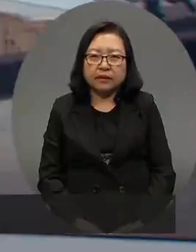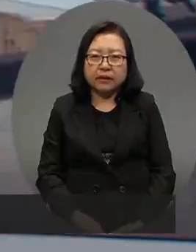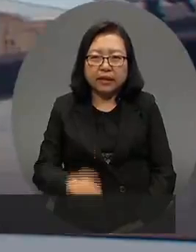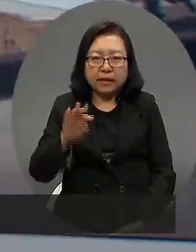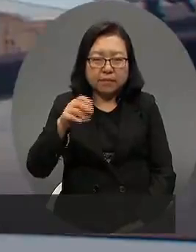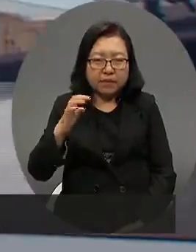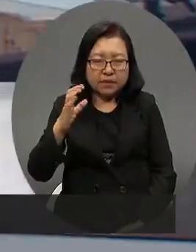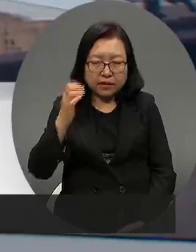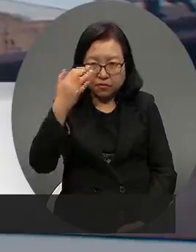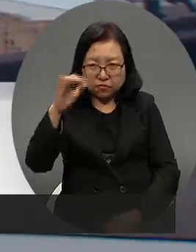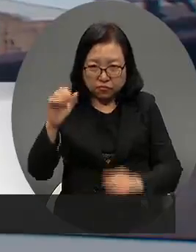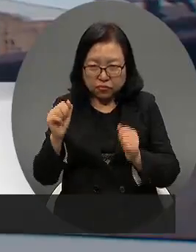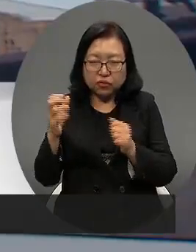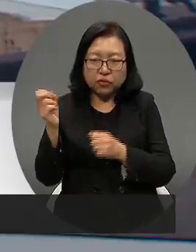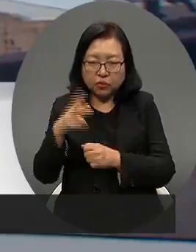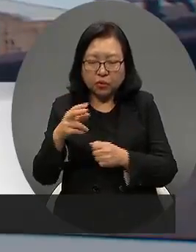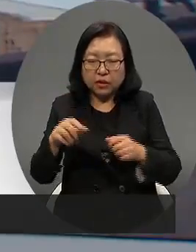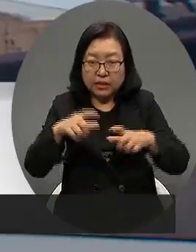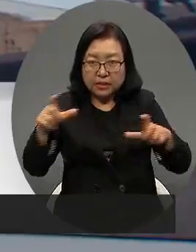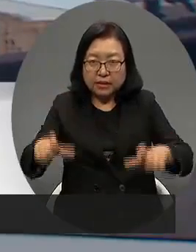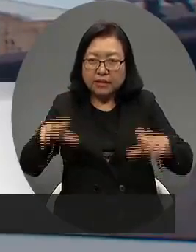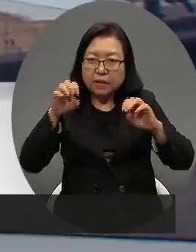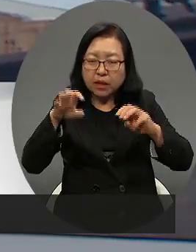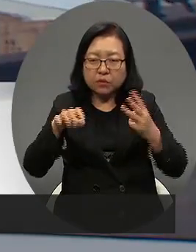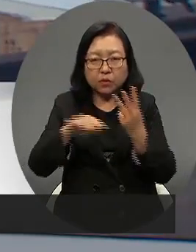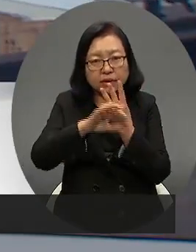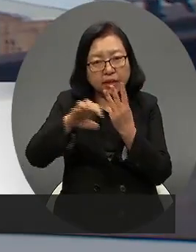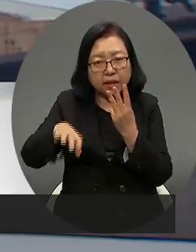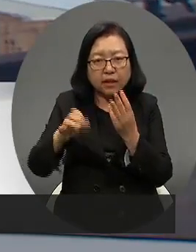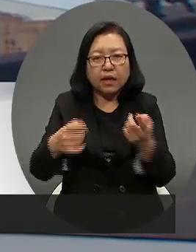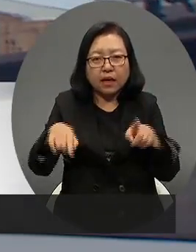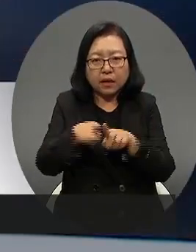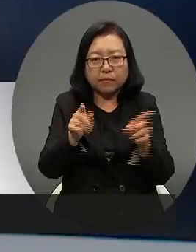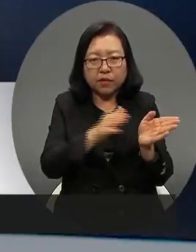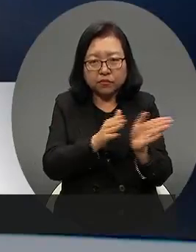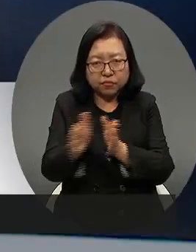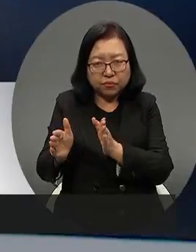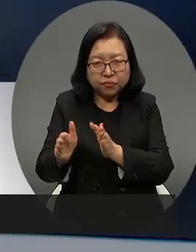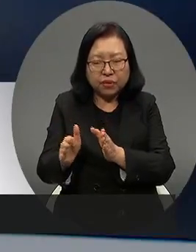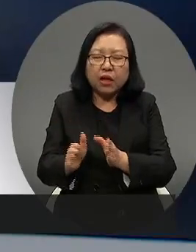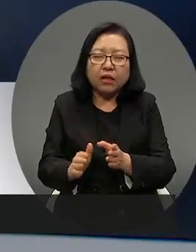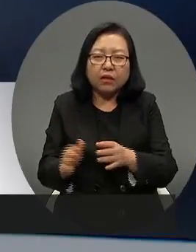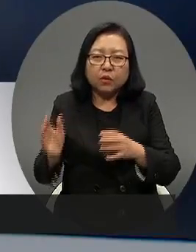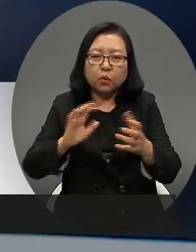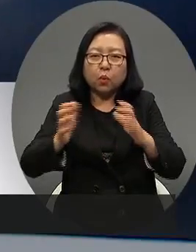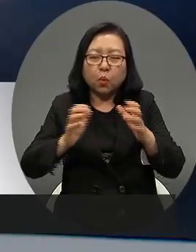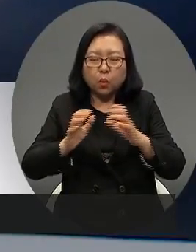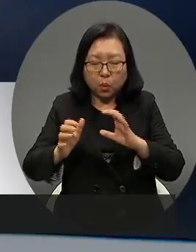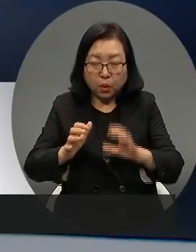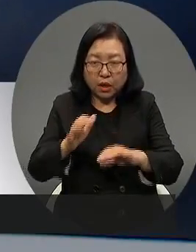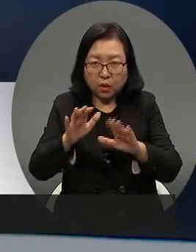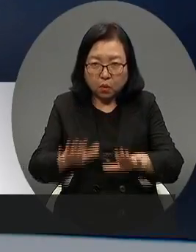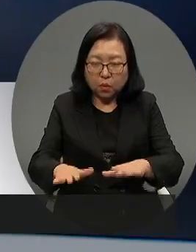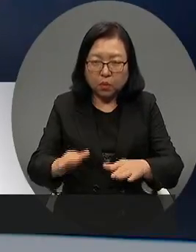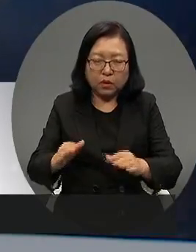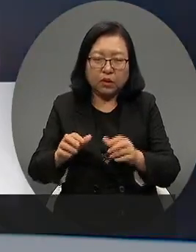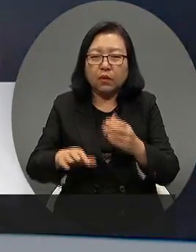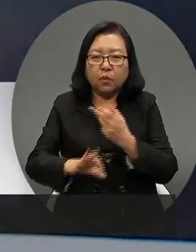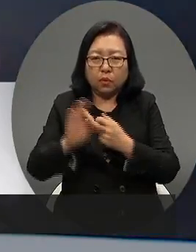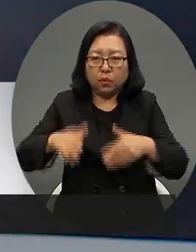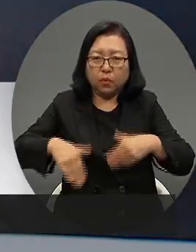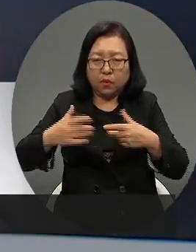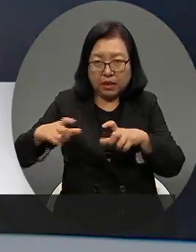MBC 충북을 비롯한 지역 방송 3사가 공동 주최하는 국회의원 후보자 토론회 오늘은 동남